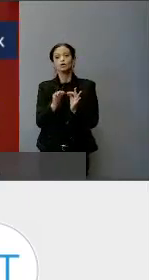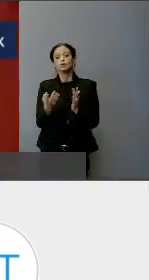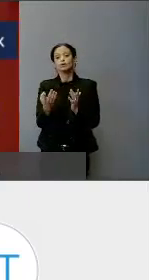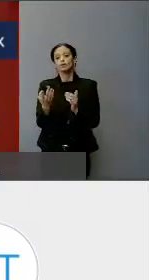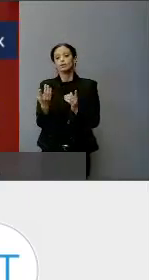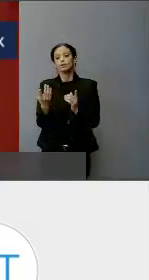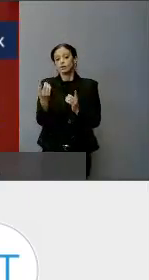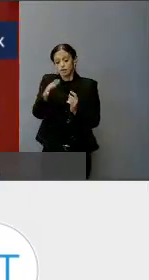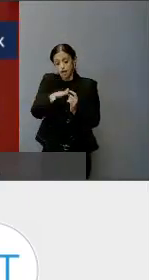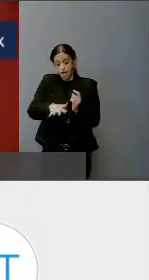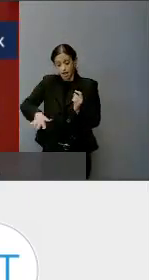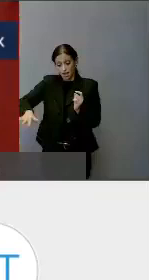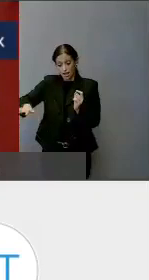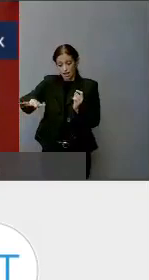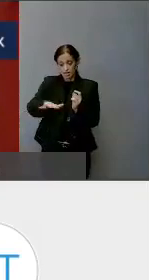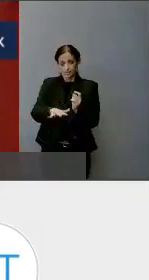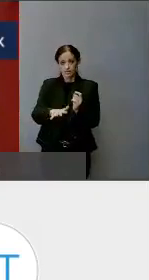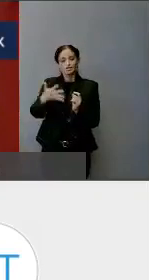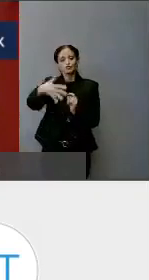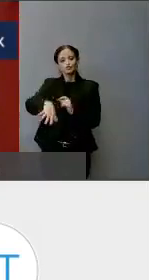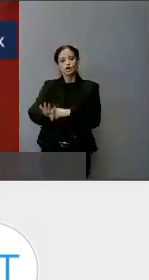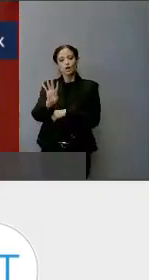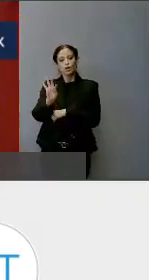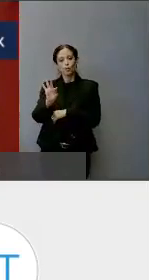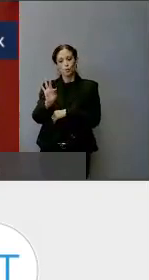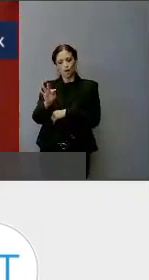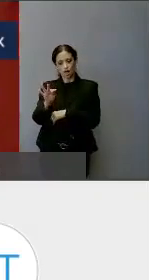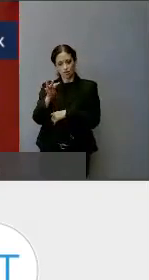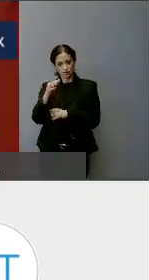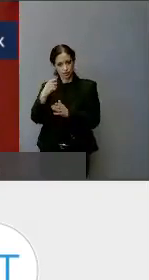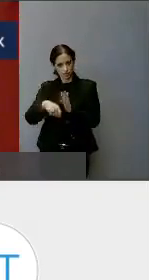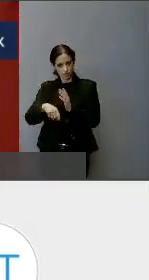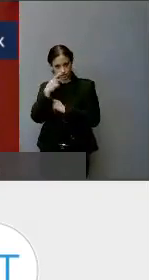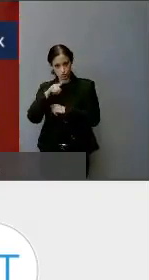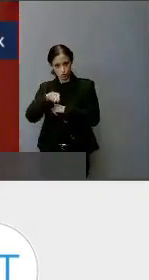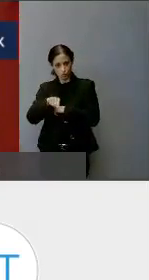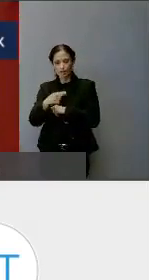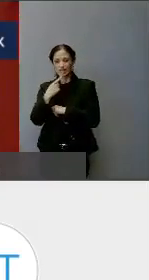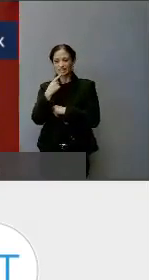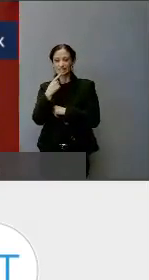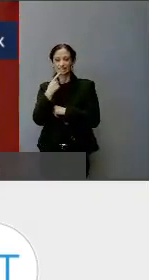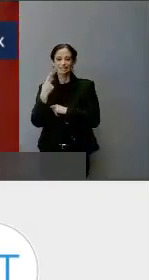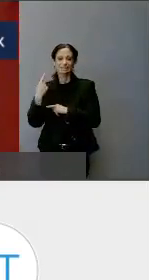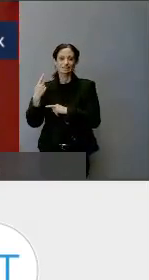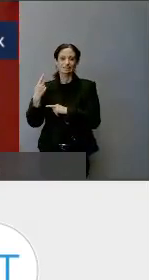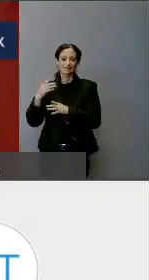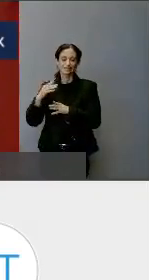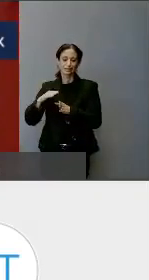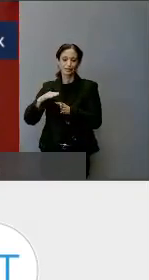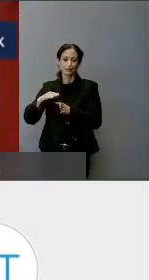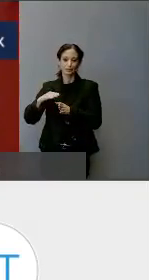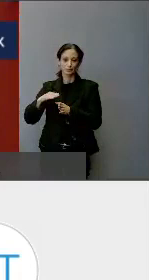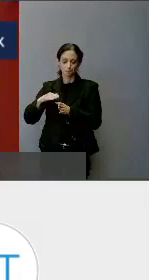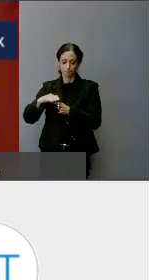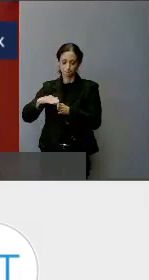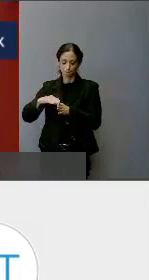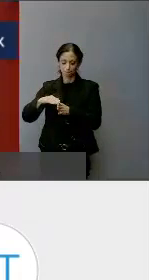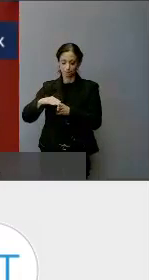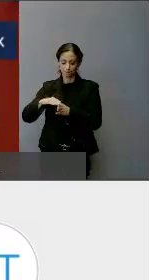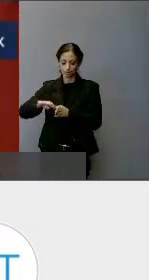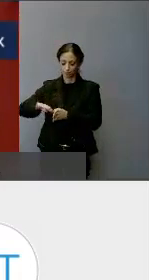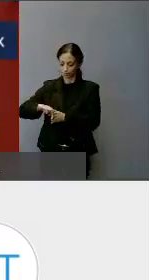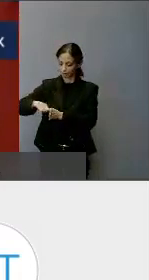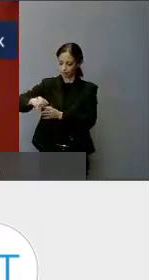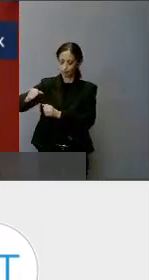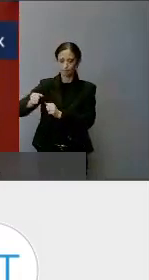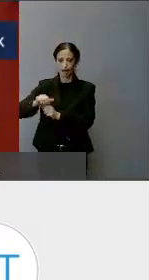quell'area sono state effettuate 40 di queste sanzioni appunto contro chi intralcia il passaggio dei disabili